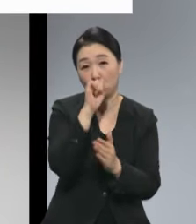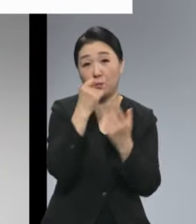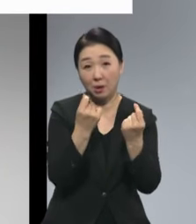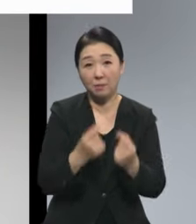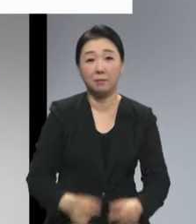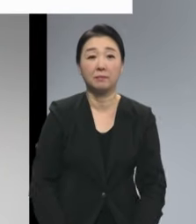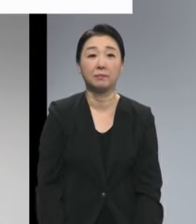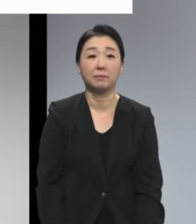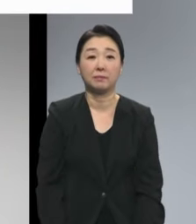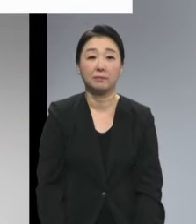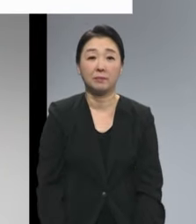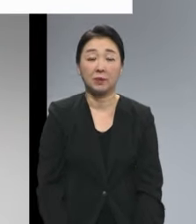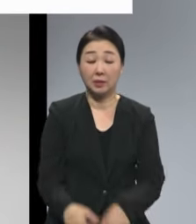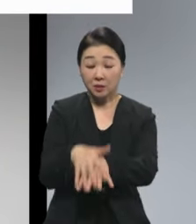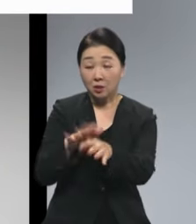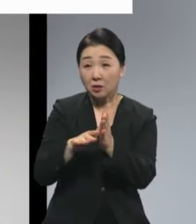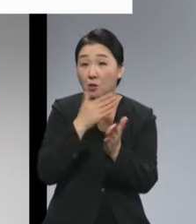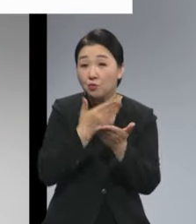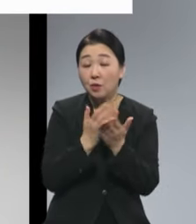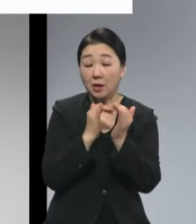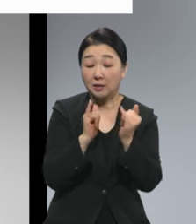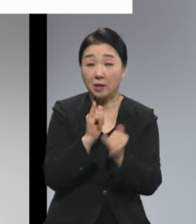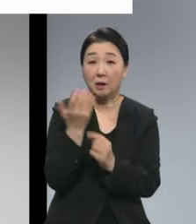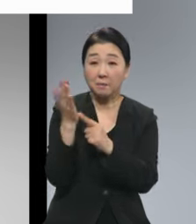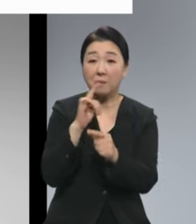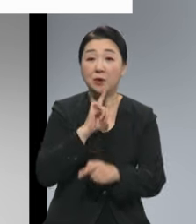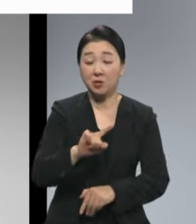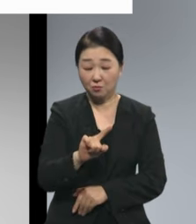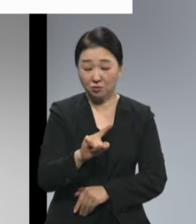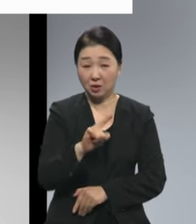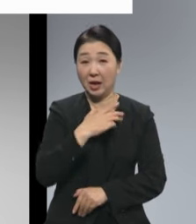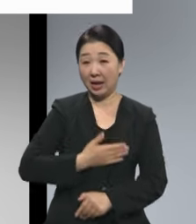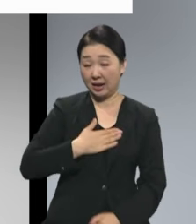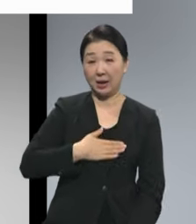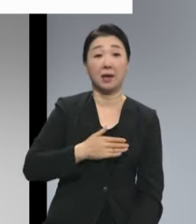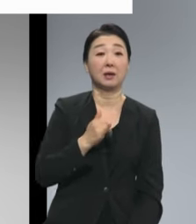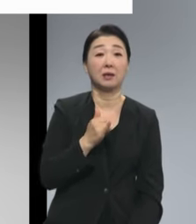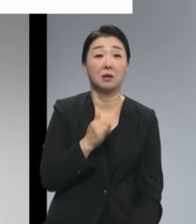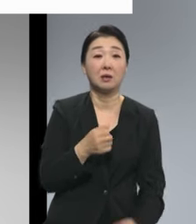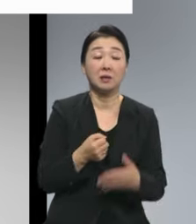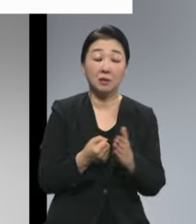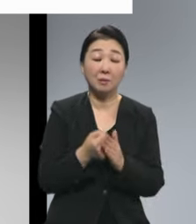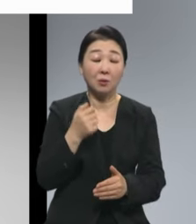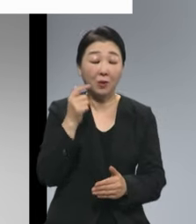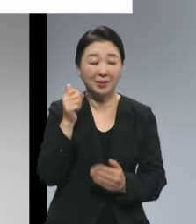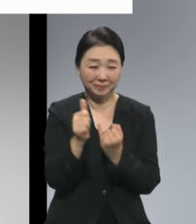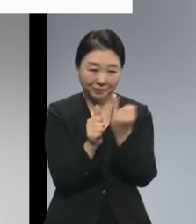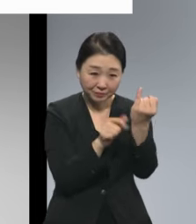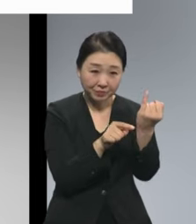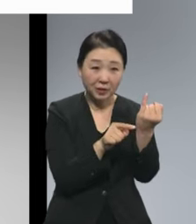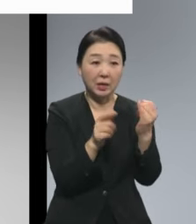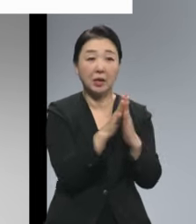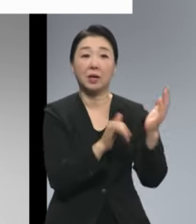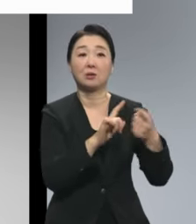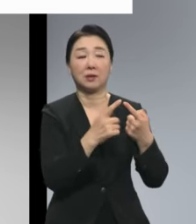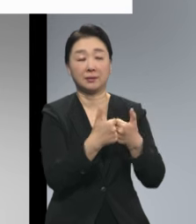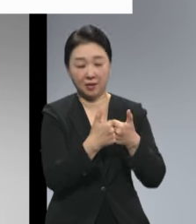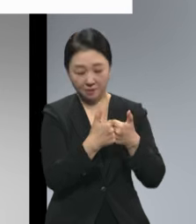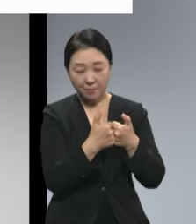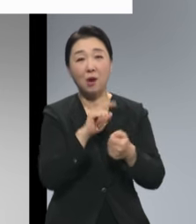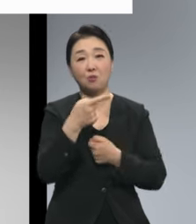선거 캠프의 핵심 참모들도 발표 1분 전에 통보를 받은 걸로 전해지는데요. 아마도 질 바이든 여사를 비롯한 가족들과 상의한